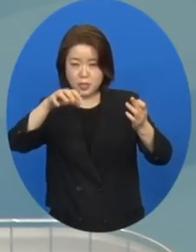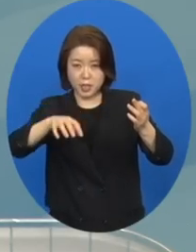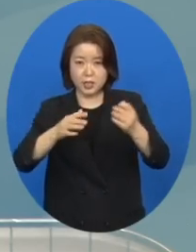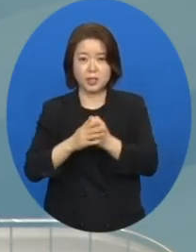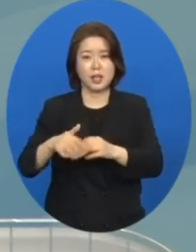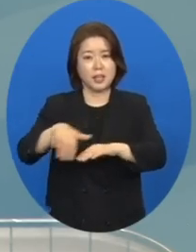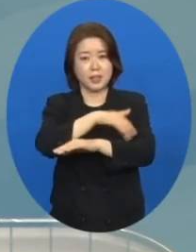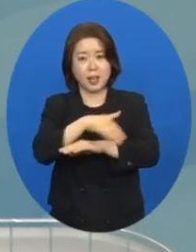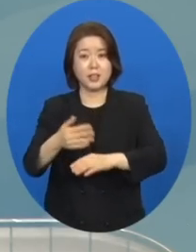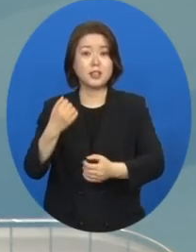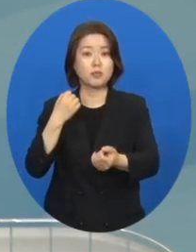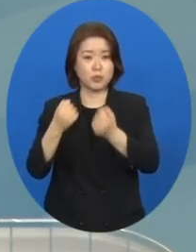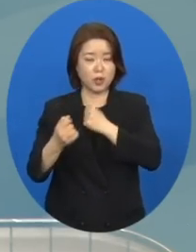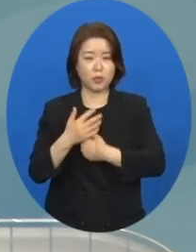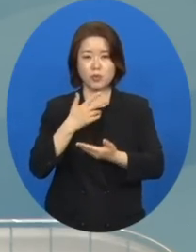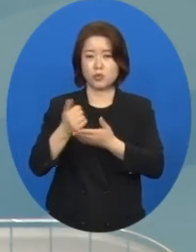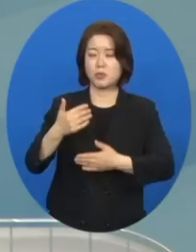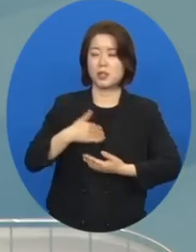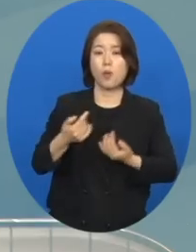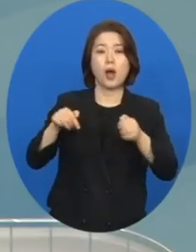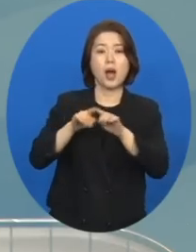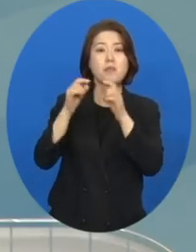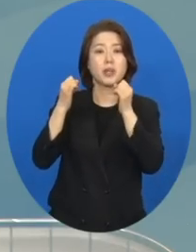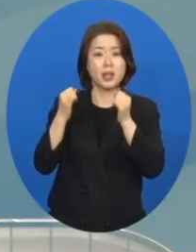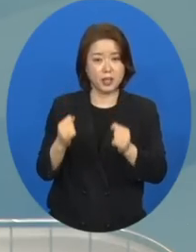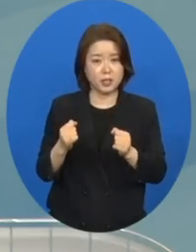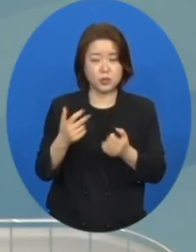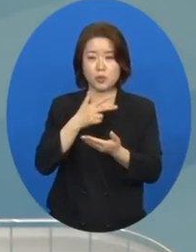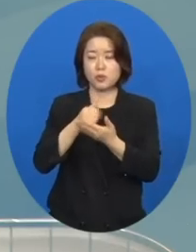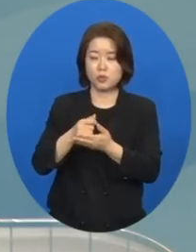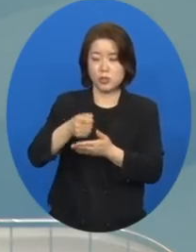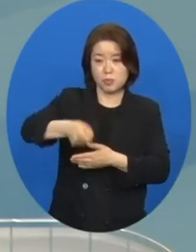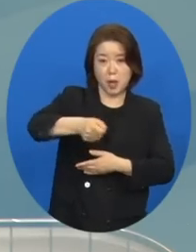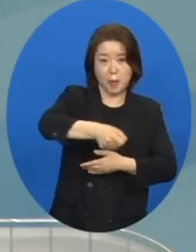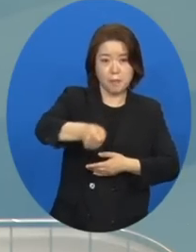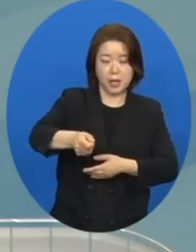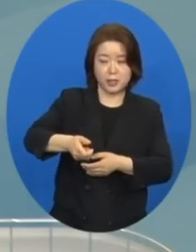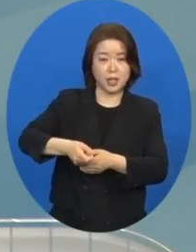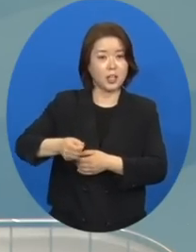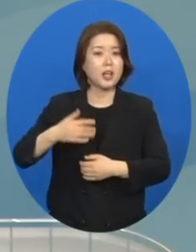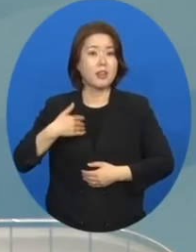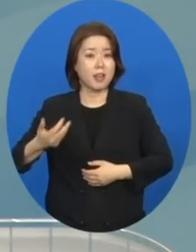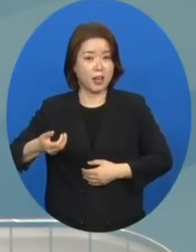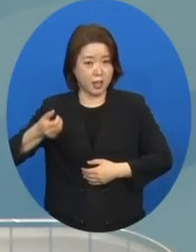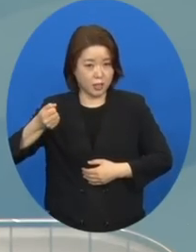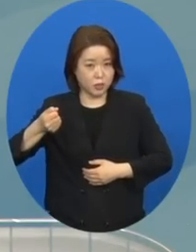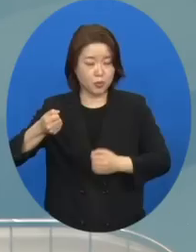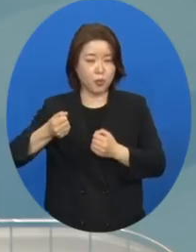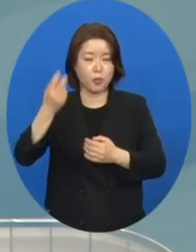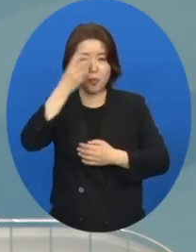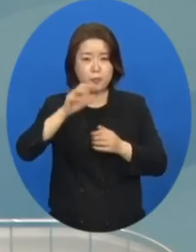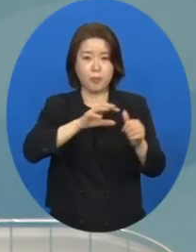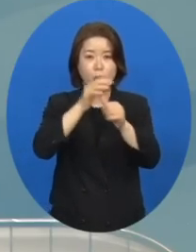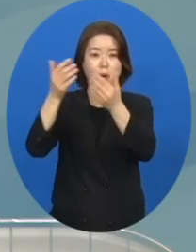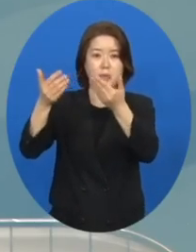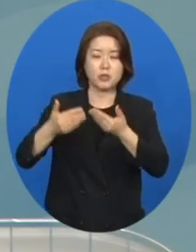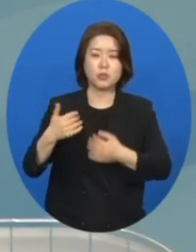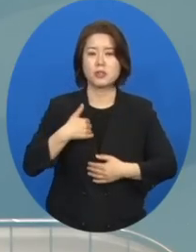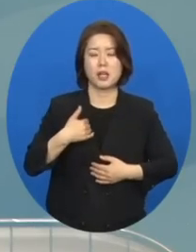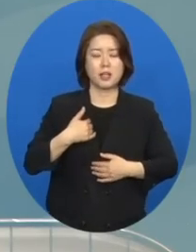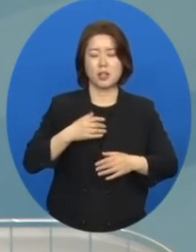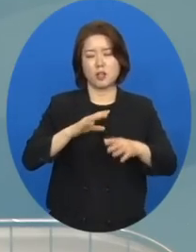듯 주님께서 나와 함께 계시고 주님의 막대기와 지팡이로 나를 보살펴 주시니 내게는